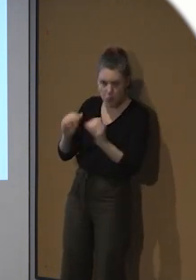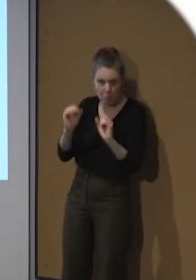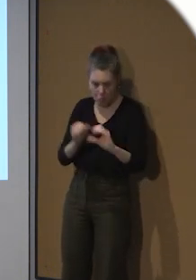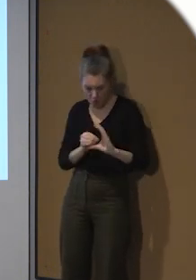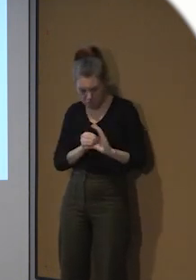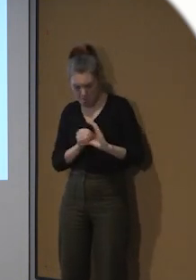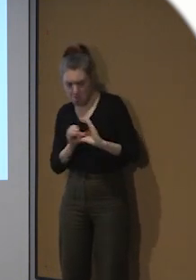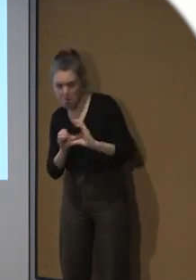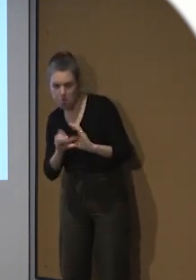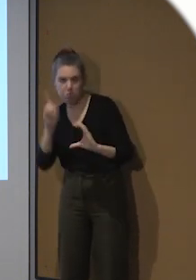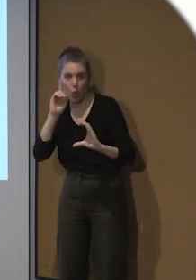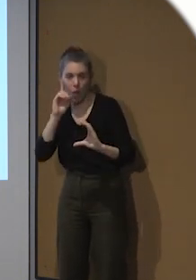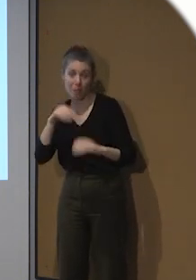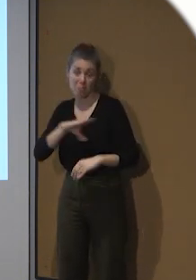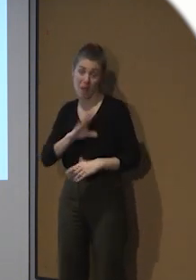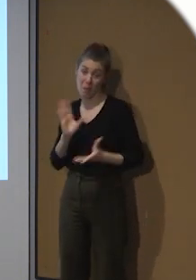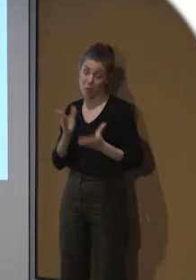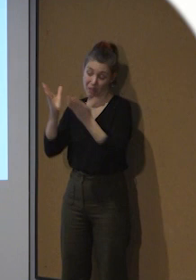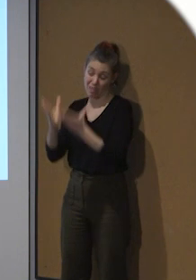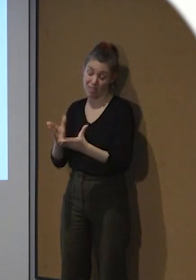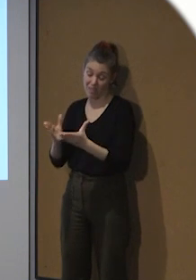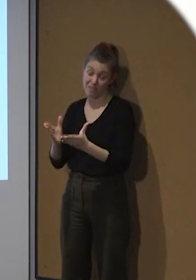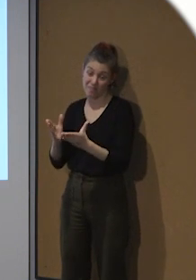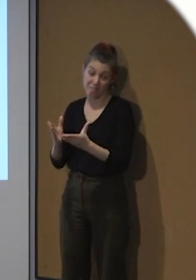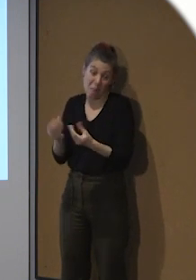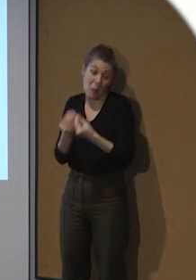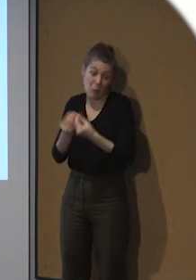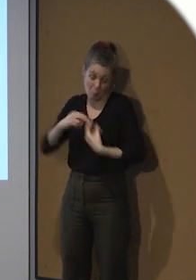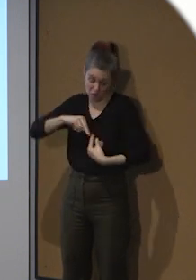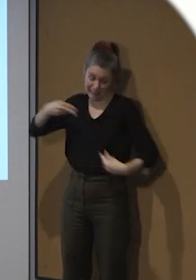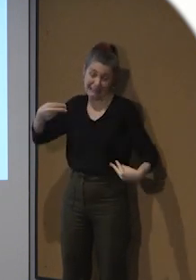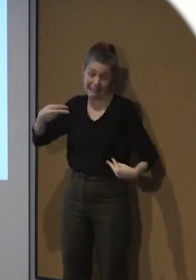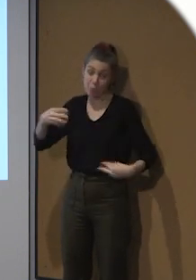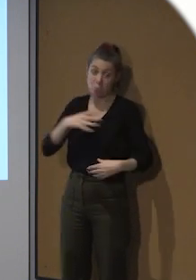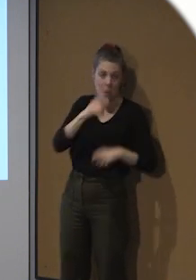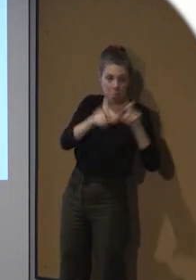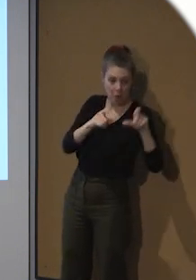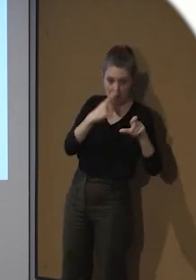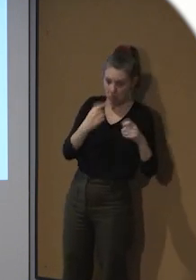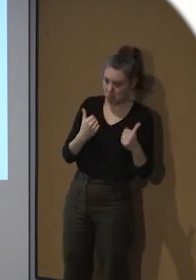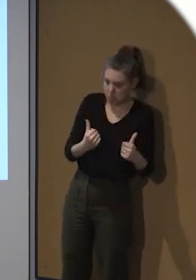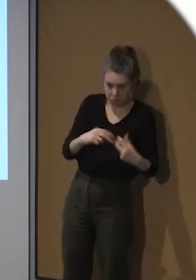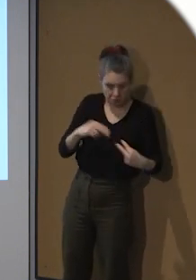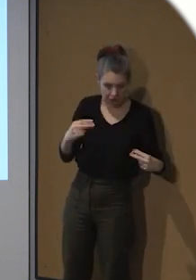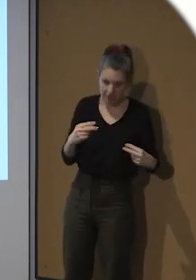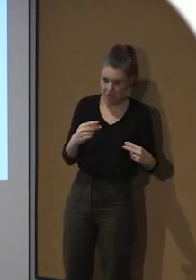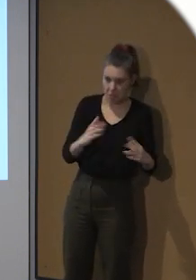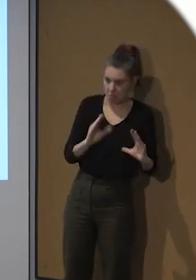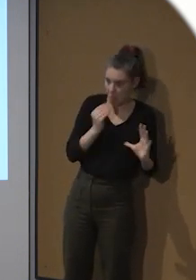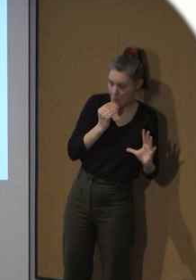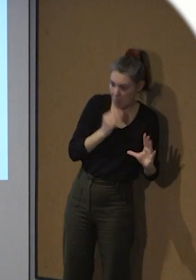La génétique. Malheureusement, il y a des personnes qui ont une génétique plus favorable pour faire les plaques de graisse dans les